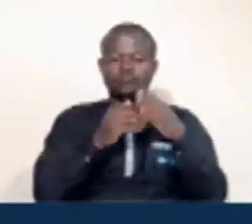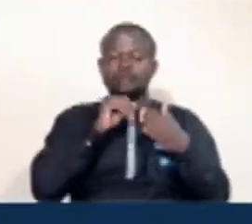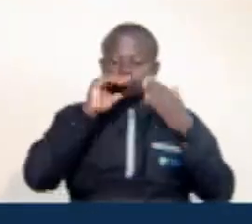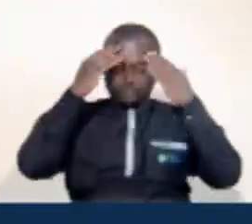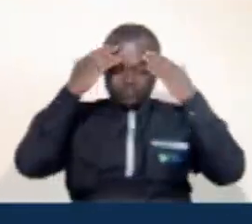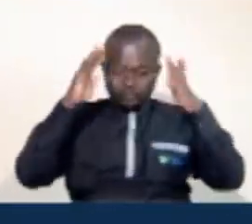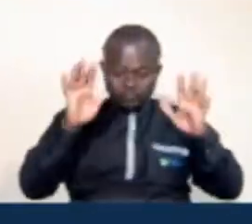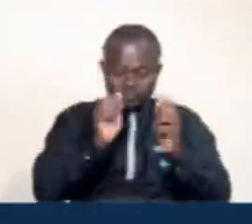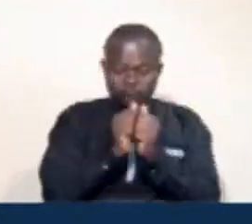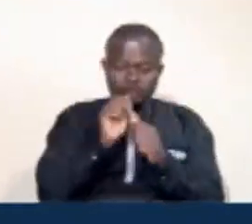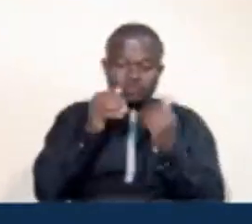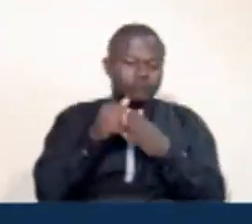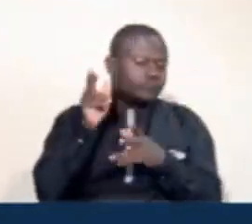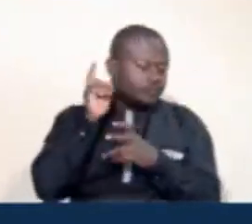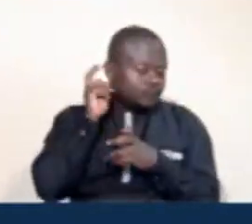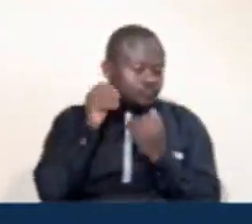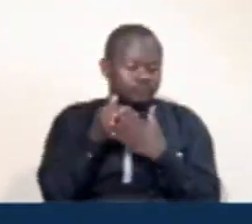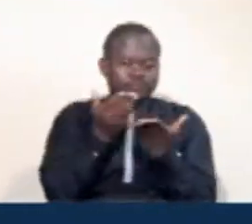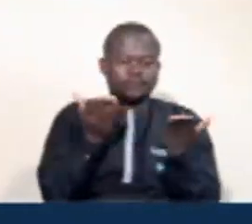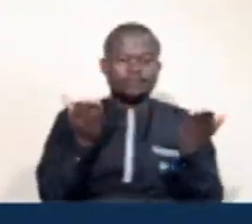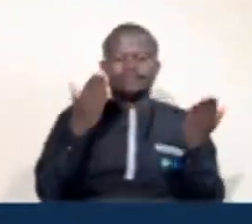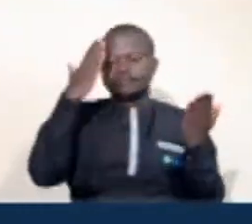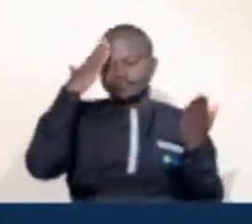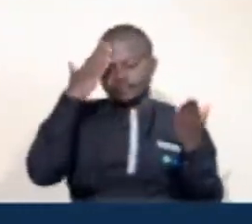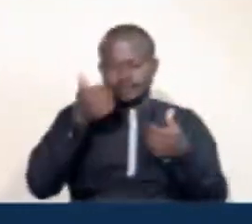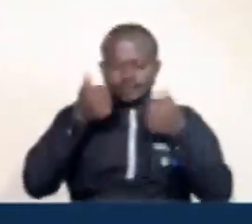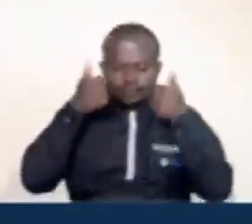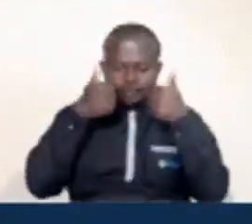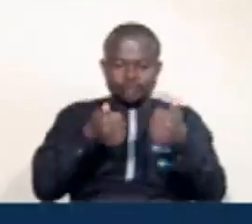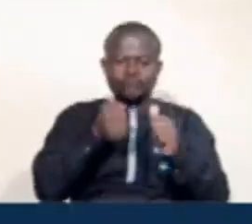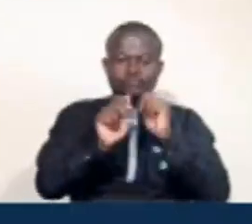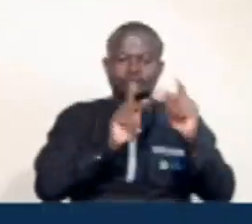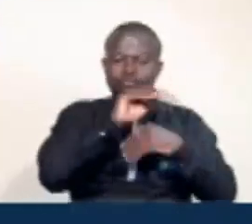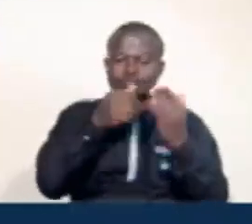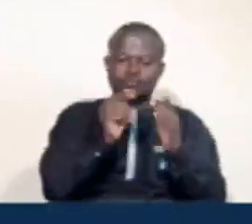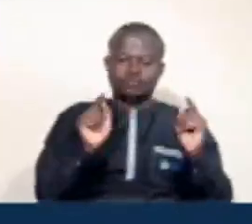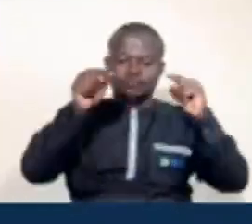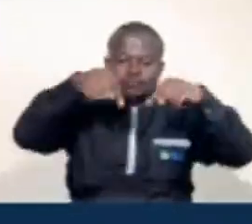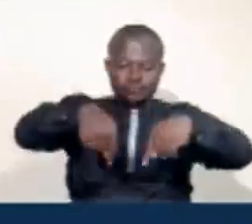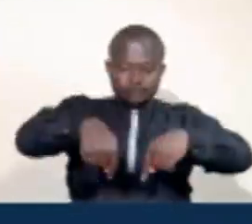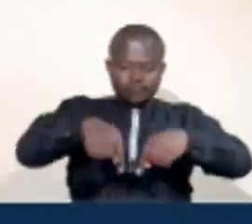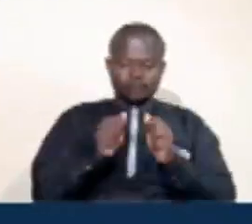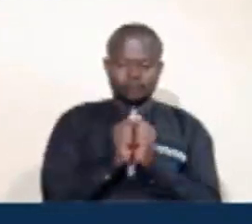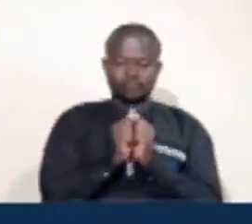bakizi n'abacyumvaga bakakimenya abo bantu baje